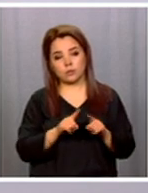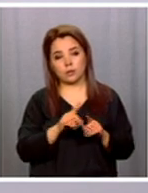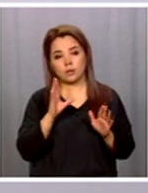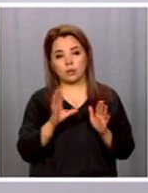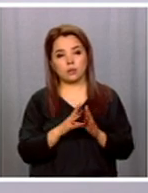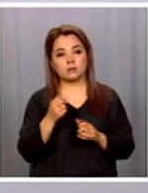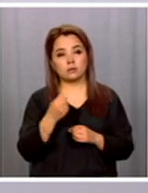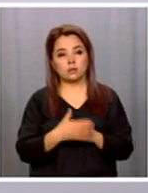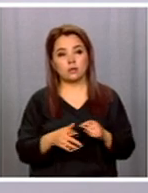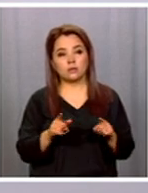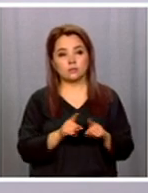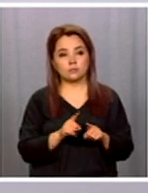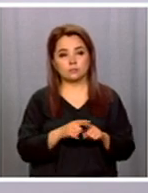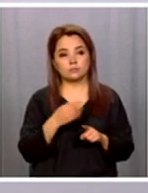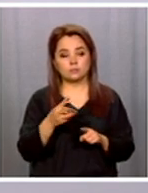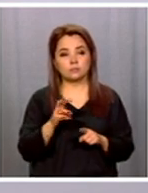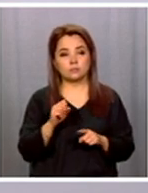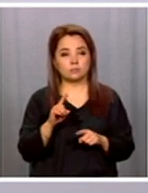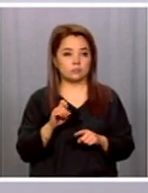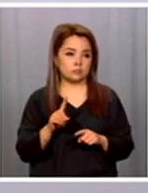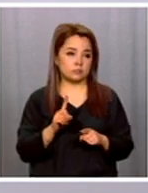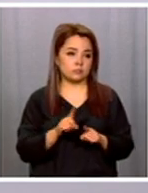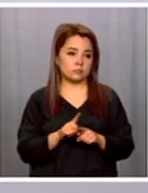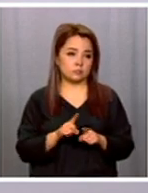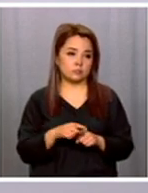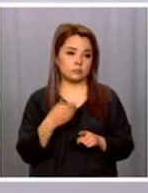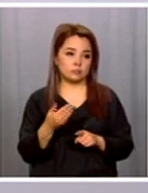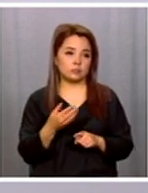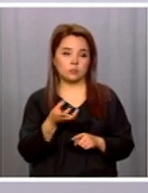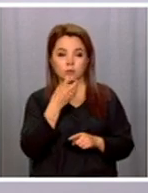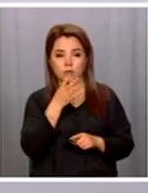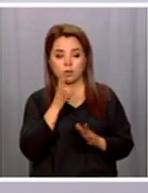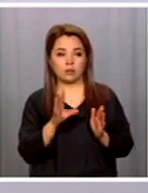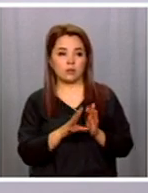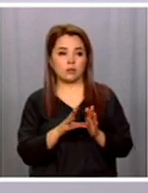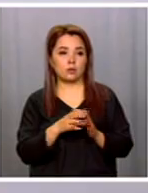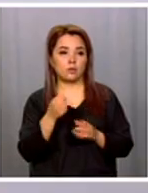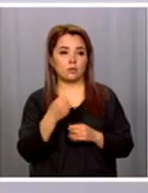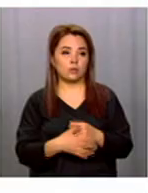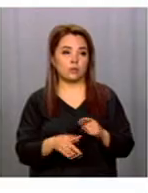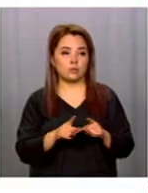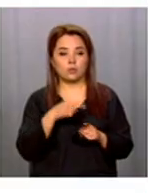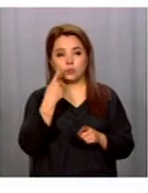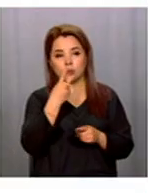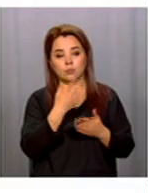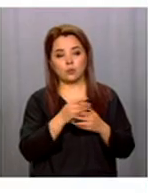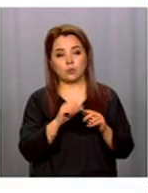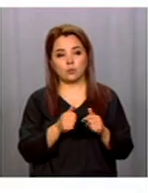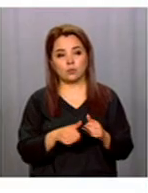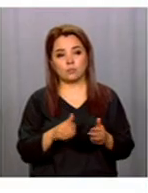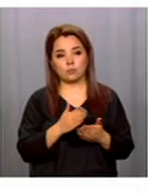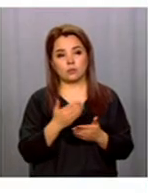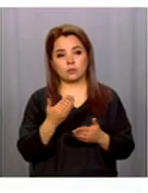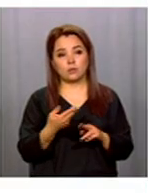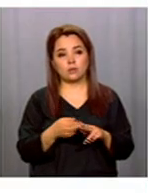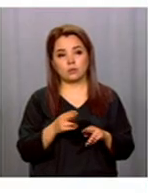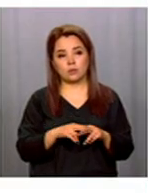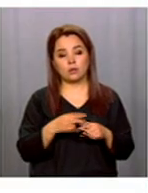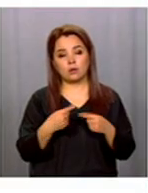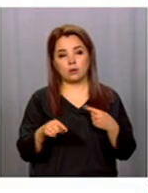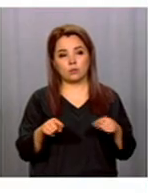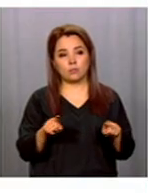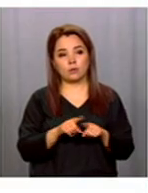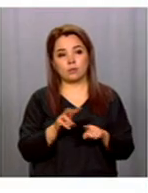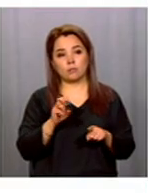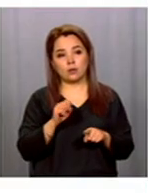станциясы, яғни МАЭС, сонымен бірге жылу электр орталықтары түрінде ұйымдастырылған. Яғни бұлардың айырмашылығы МАЭС